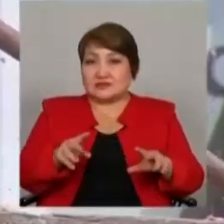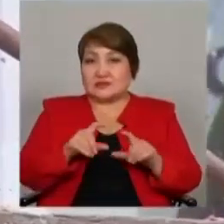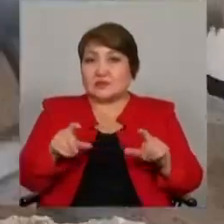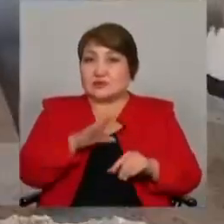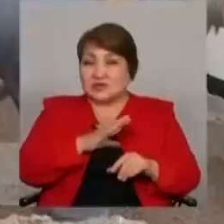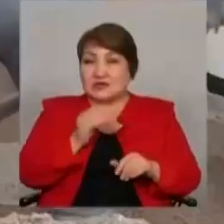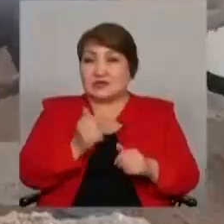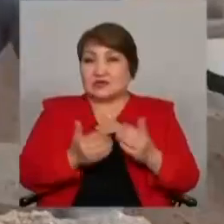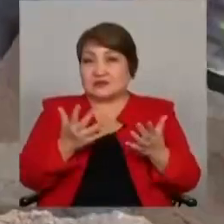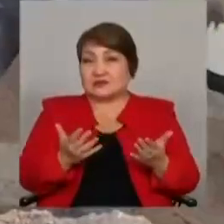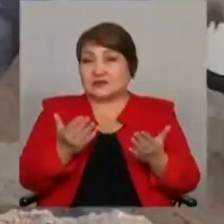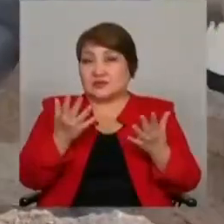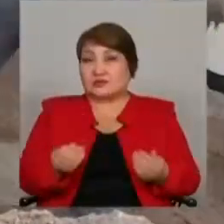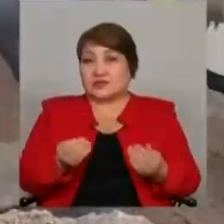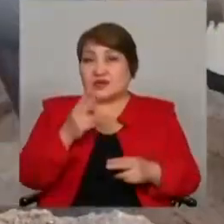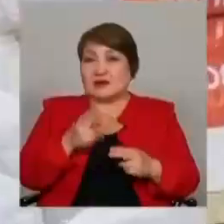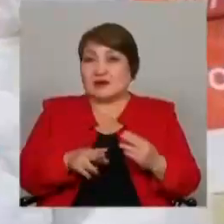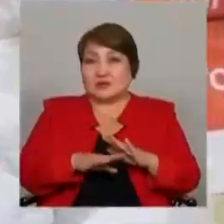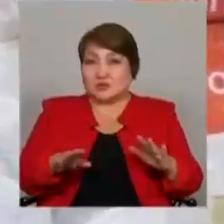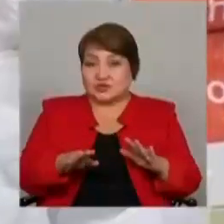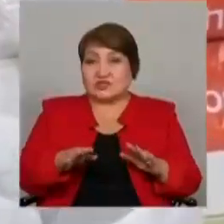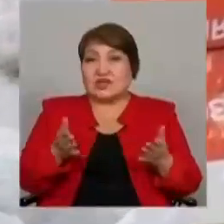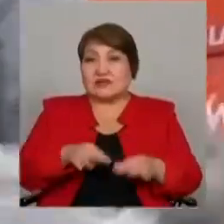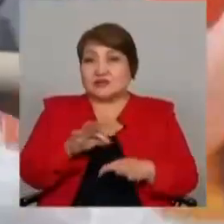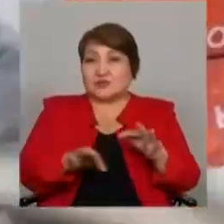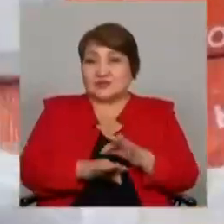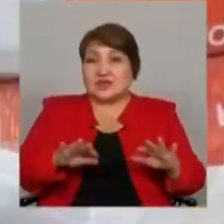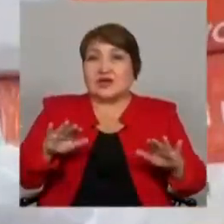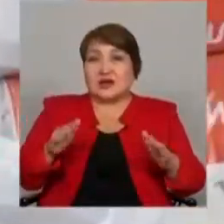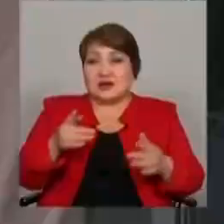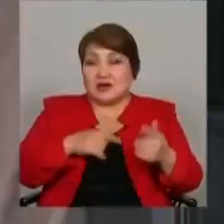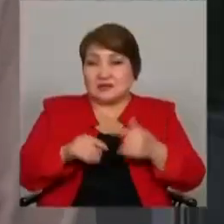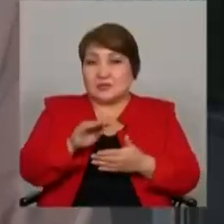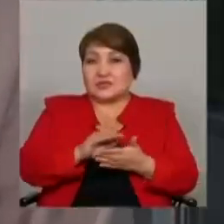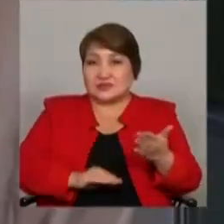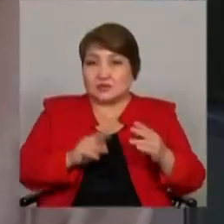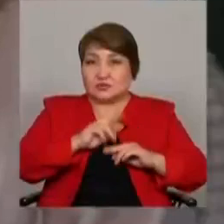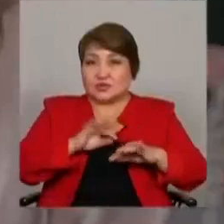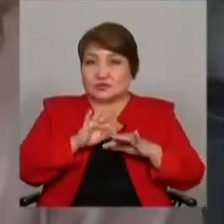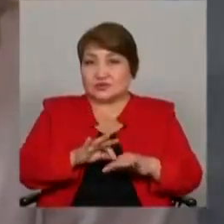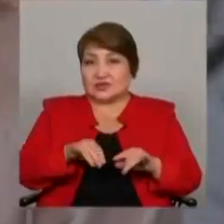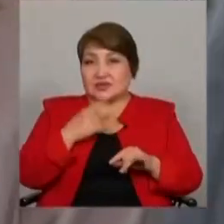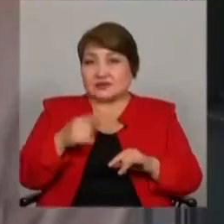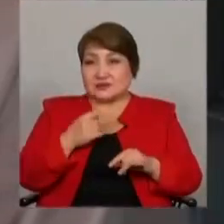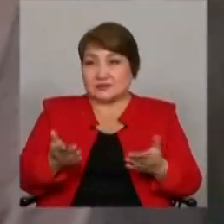жер-жерде аяқсыз қалған жобаларды қайта пысықтау жұмыстары жүріп жатқанын айтты.